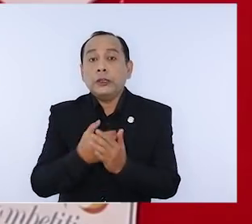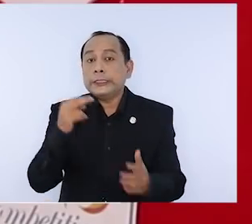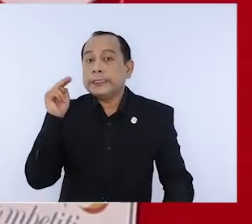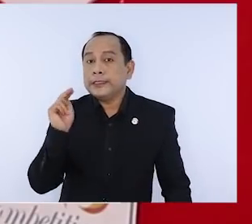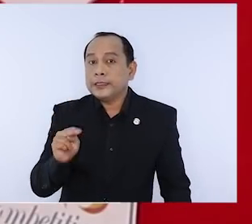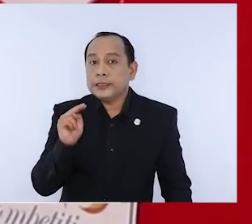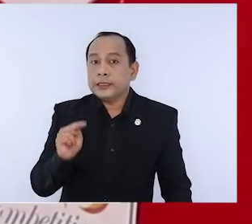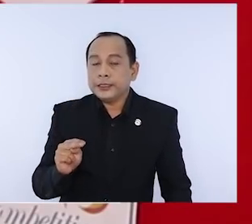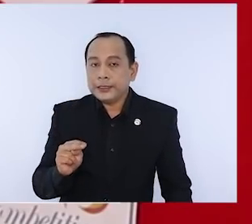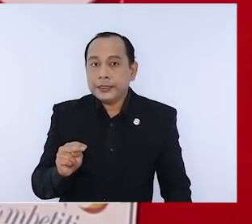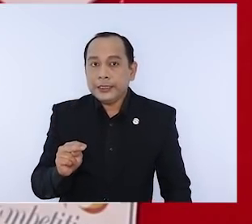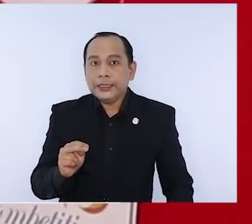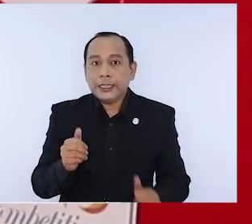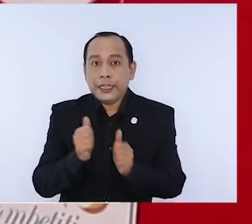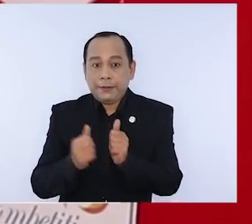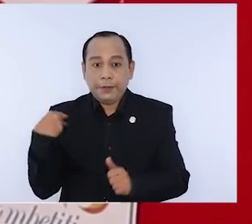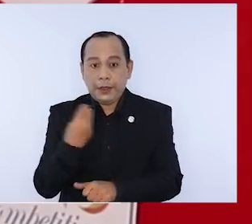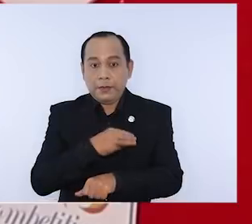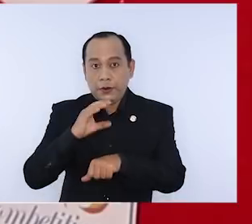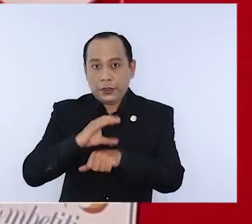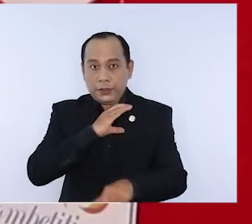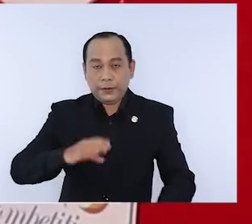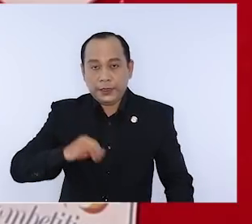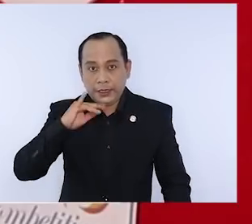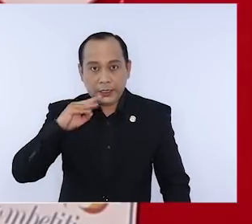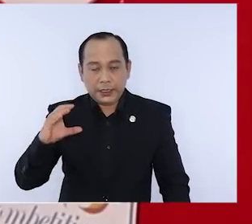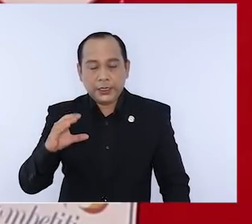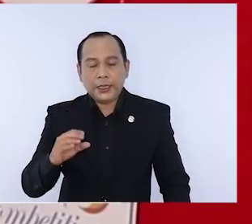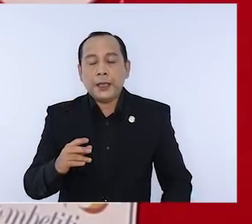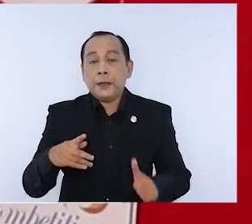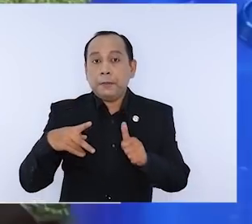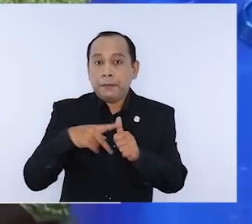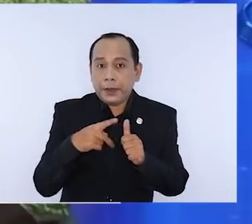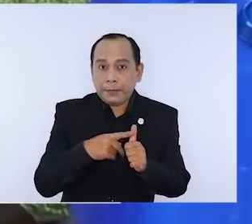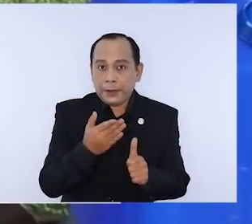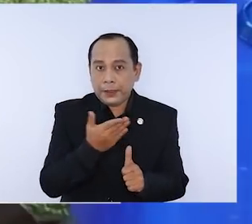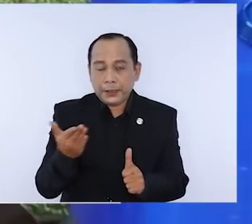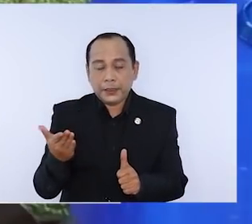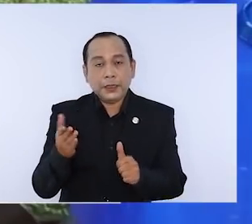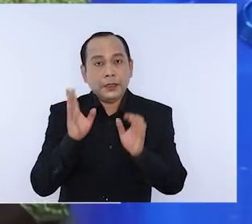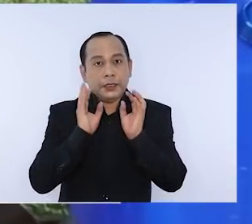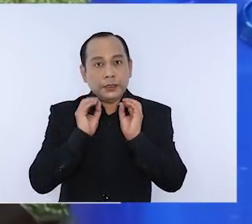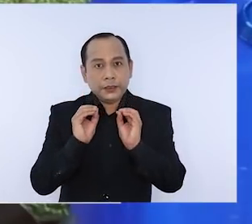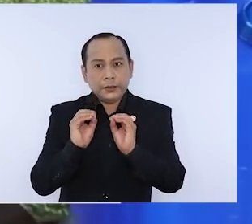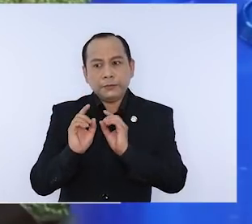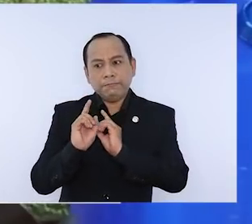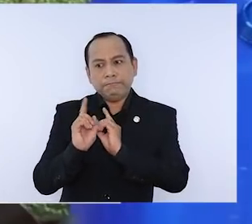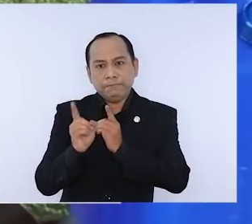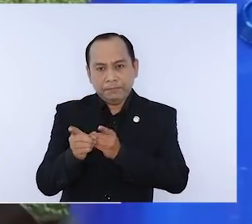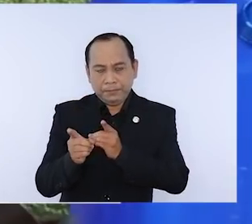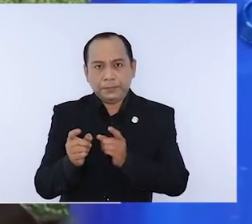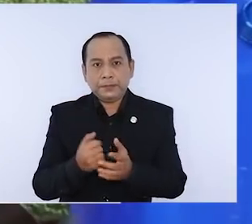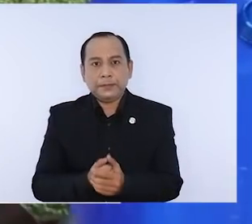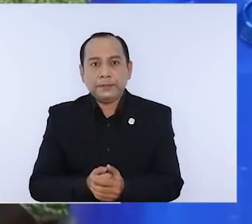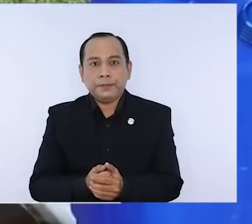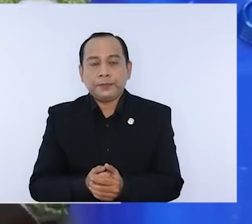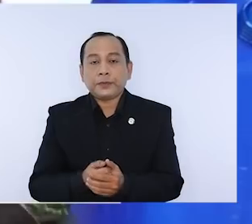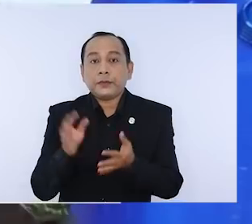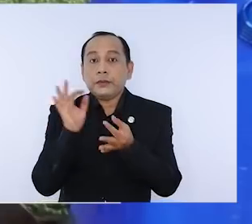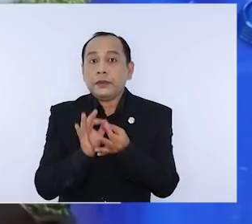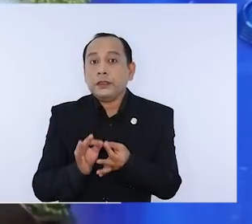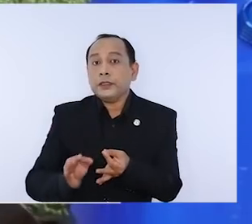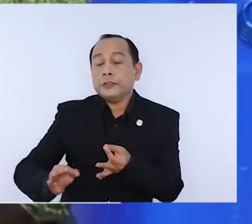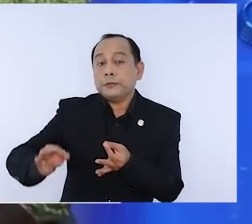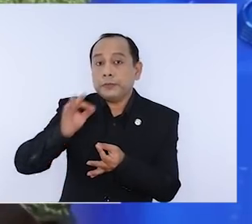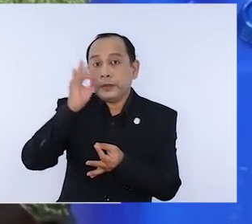po ng mga kapatid sa iglesia. Pangunahin na po na kanilang tinutugunan ay ang